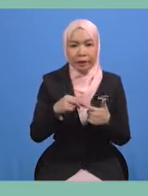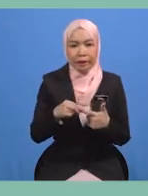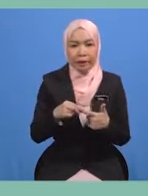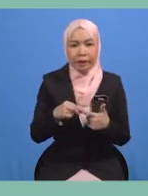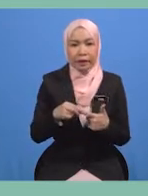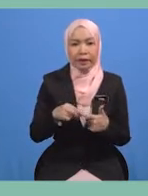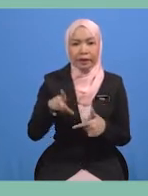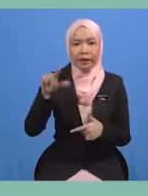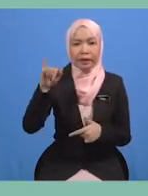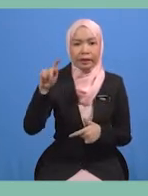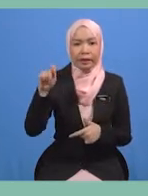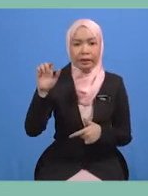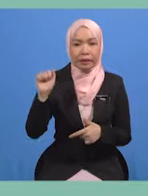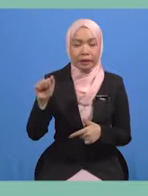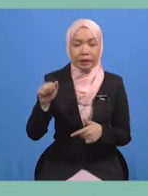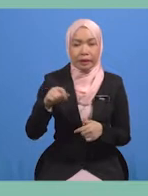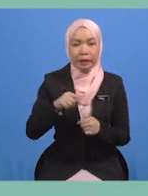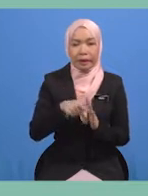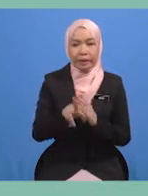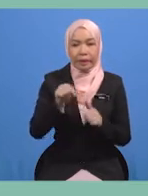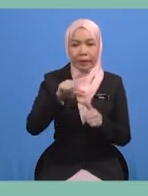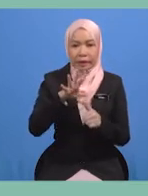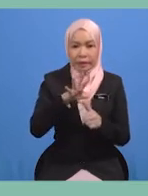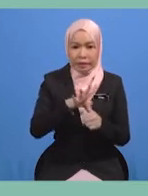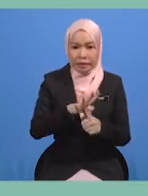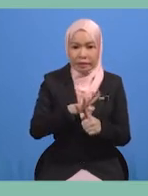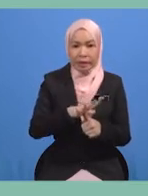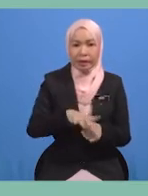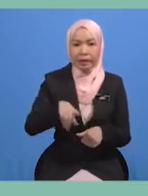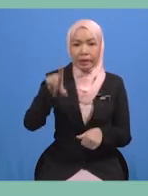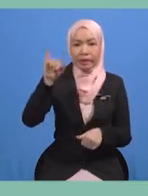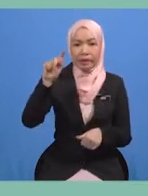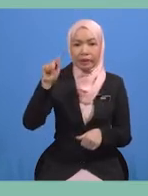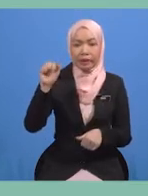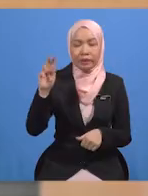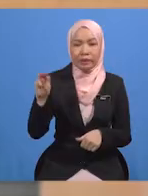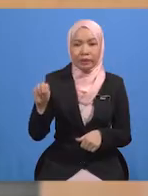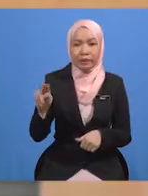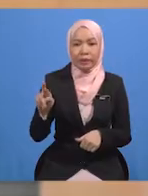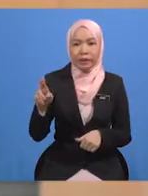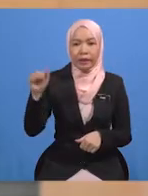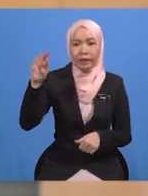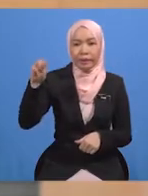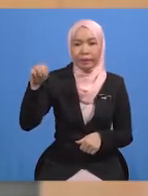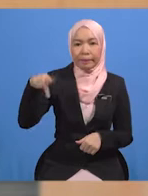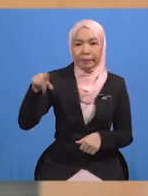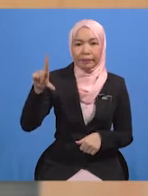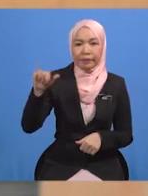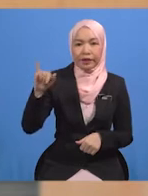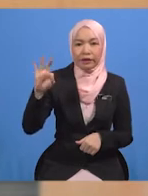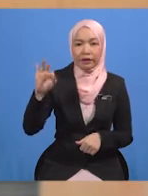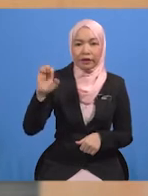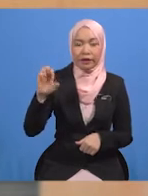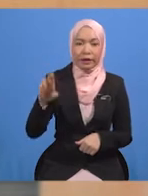amplifier dan yang keempat, litar pembesar suara. Ya, murid-murid, mari